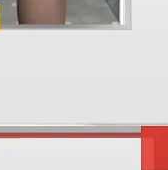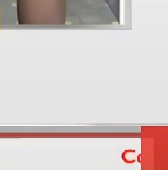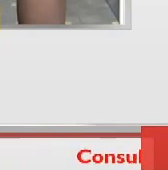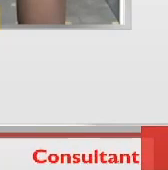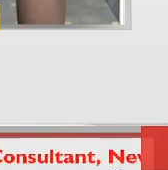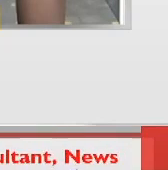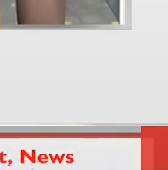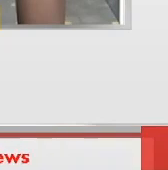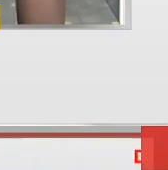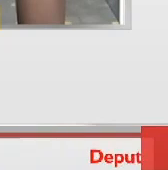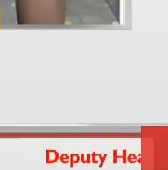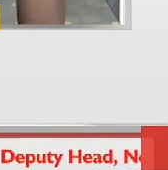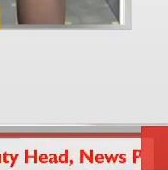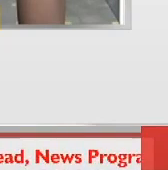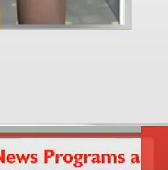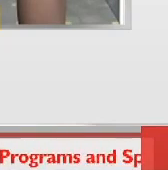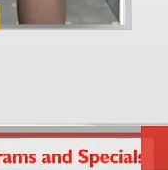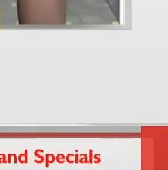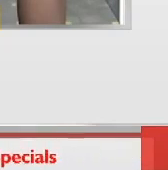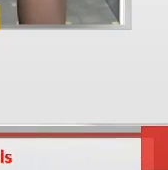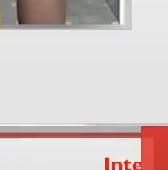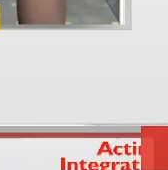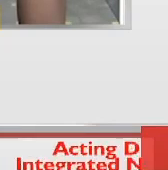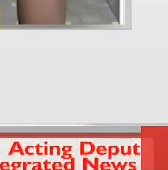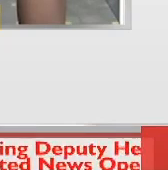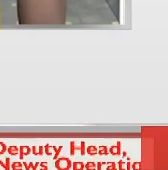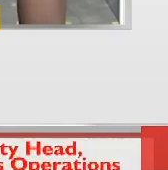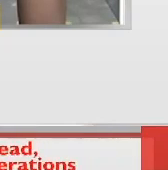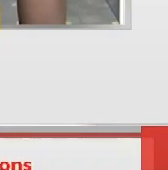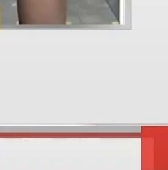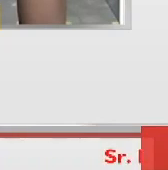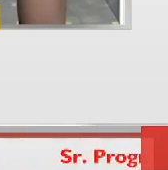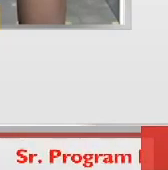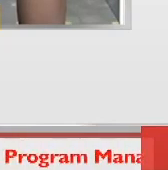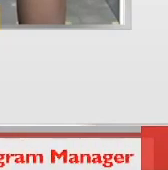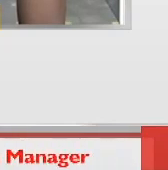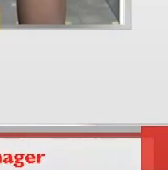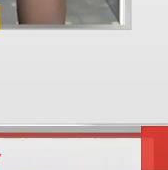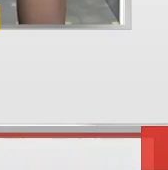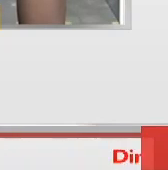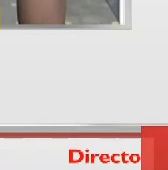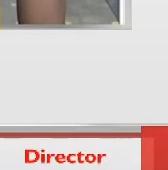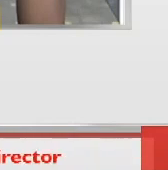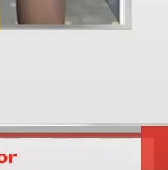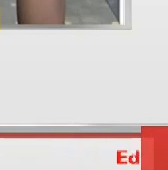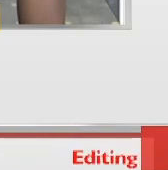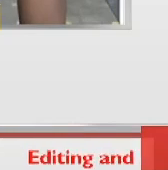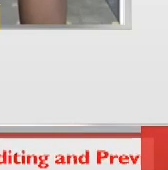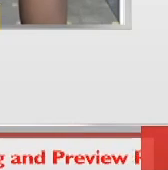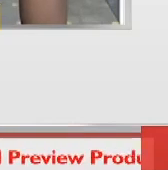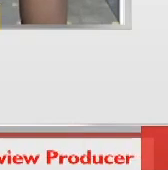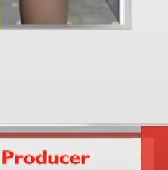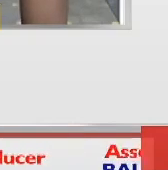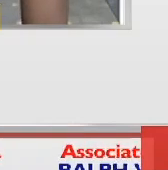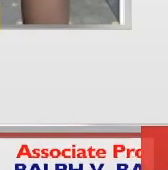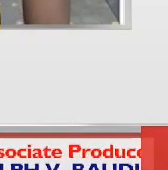Walang kasinungilingan, serbisyong totoo lamang. Mula po sa tahanan ng katotohanan, ako po si Connie Sison.